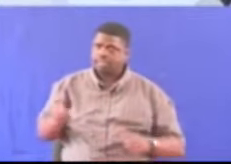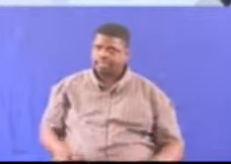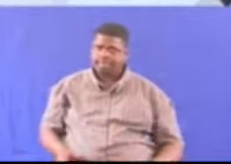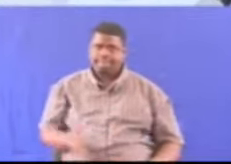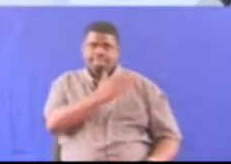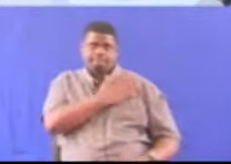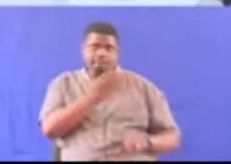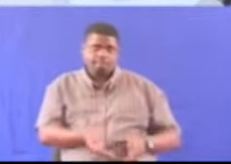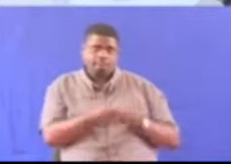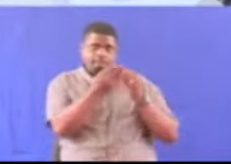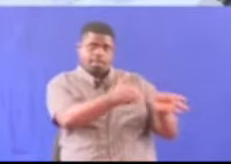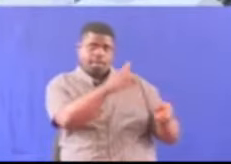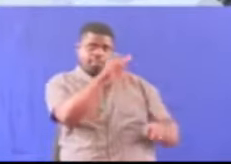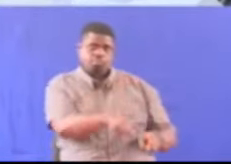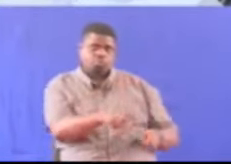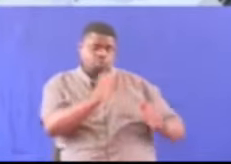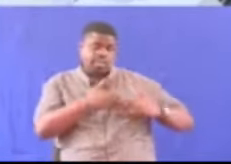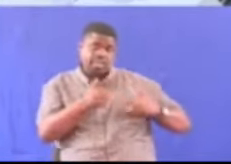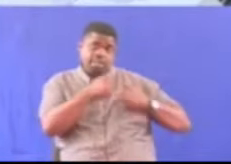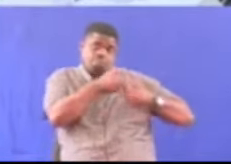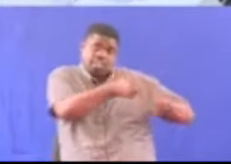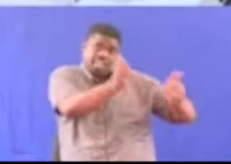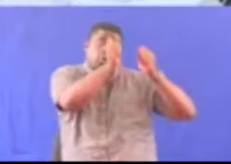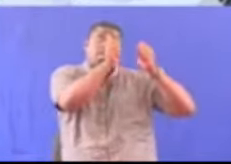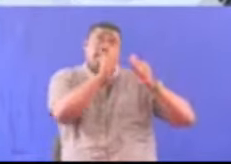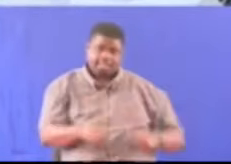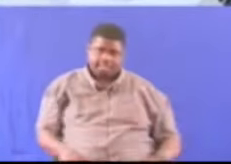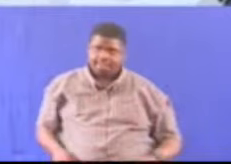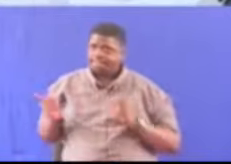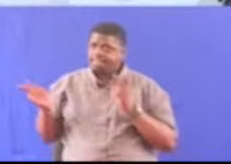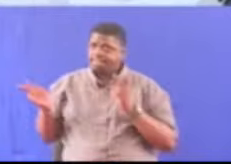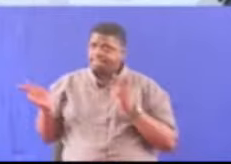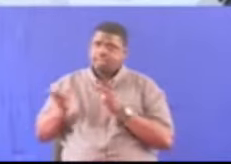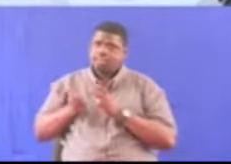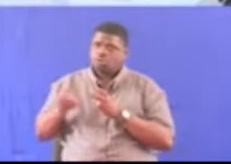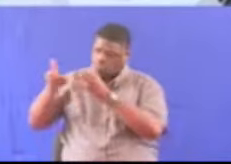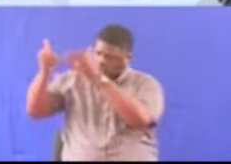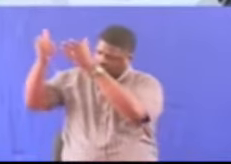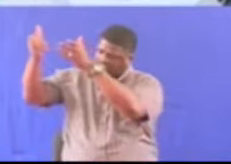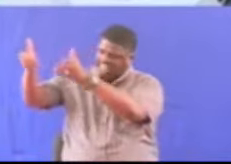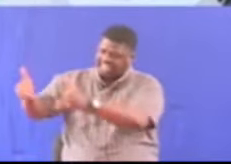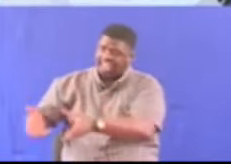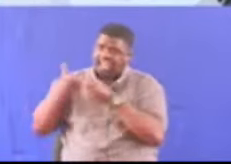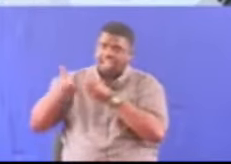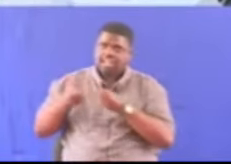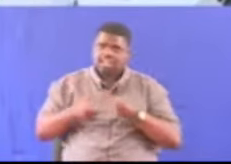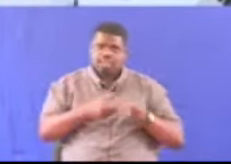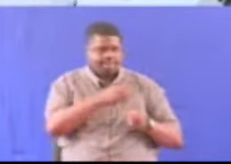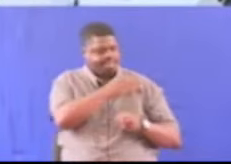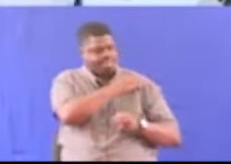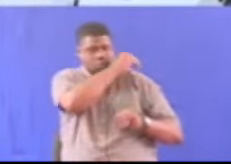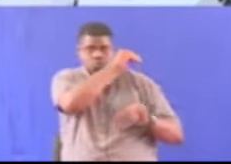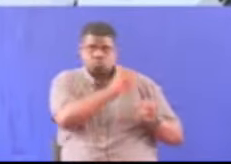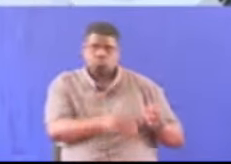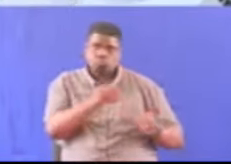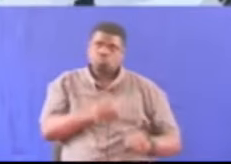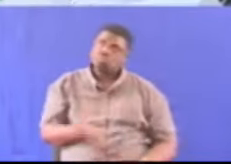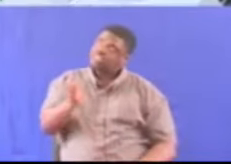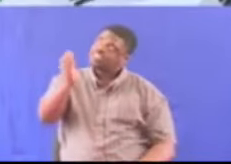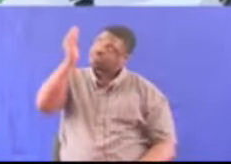نوشيندي ومتكاي نبيا فيل فيل هم ينغانيا نكم شوشة بيا فيل فيل من يزمون